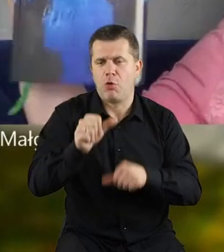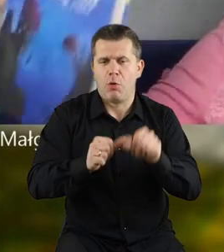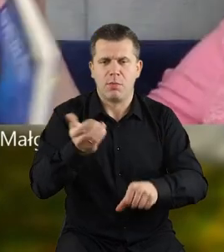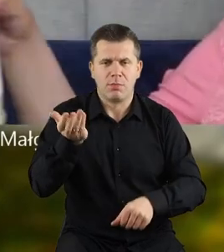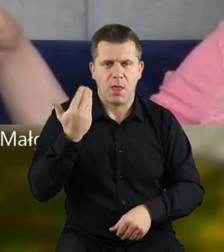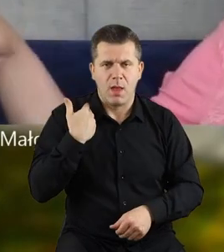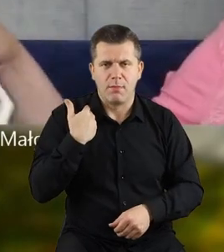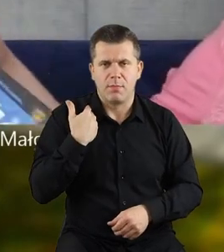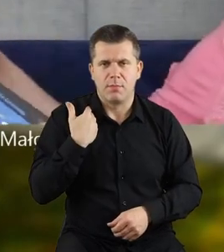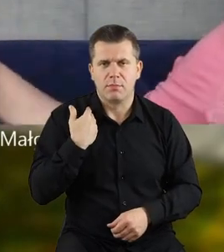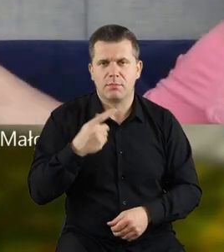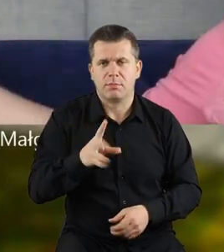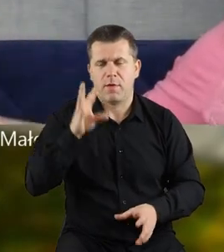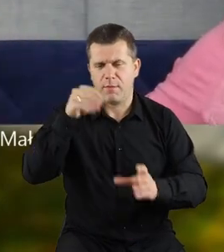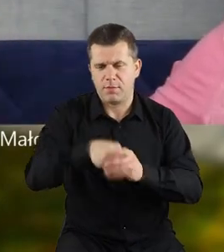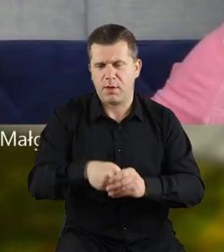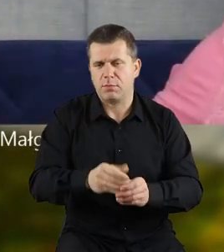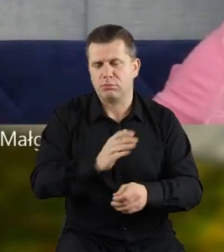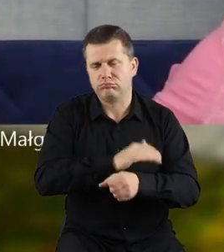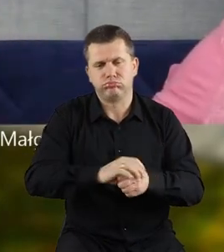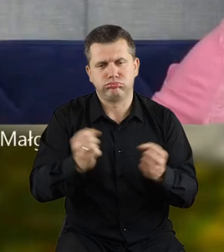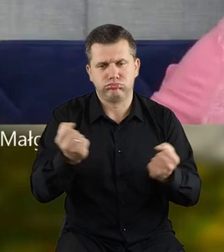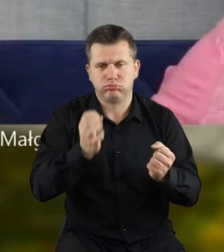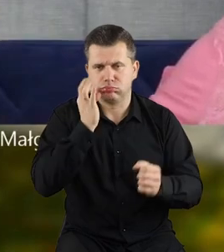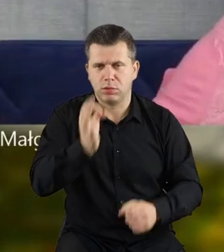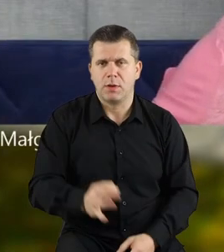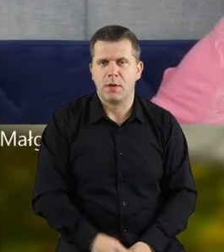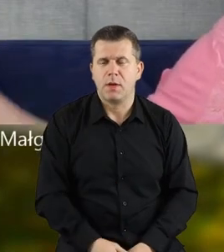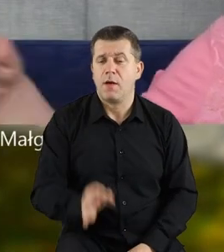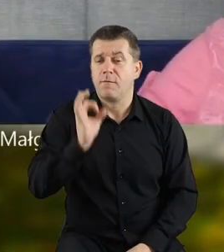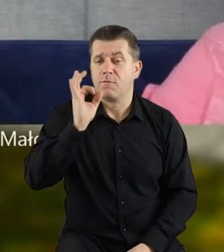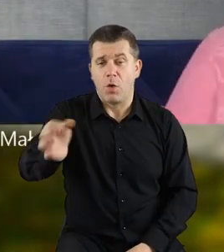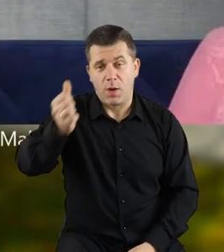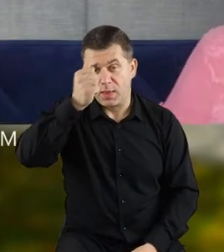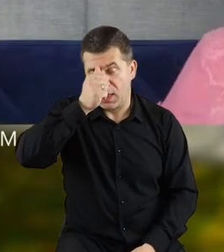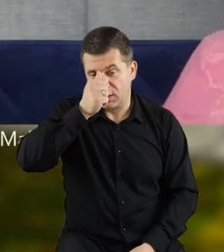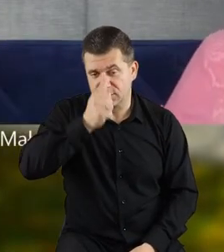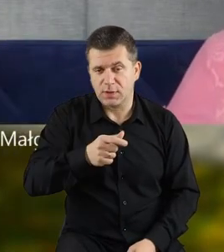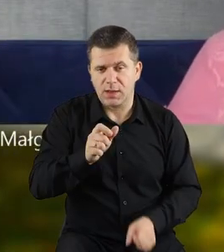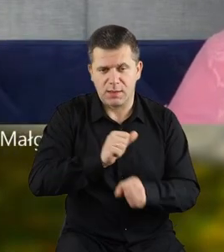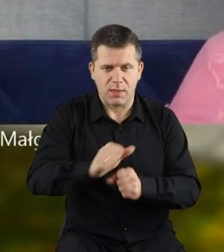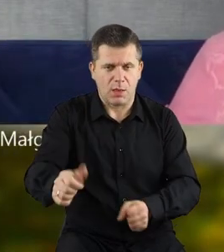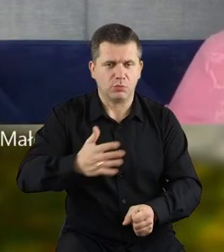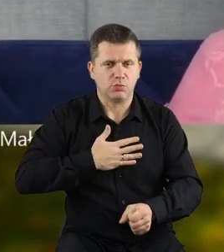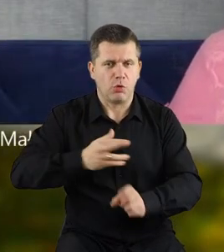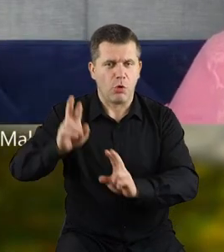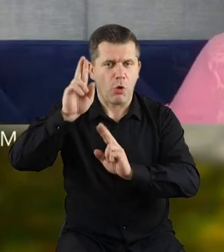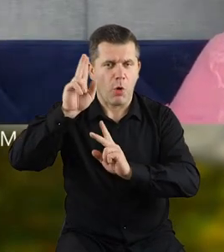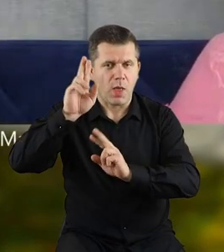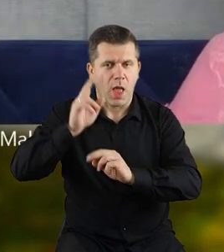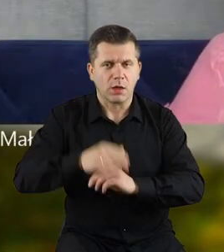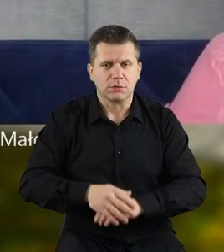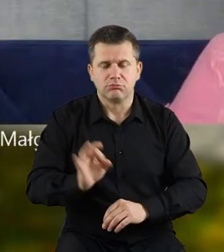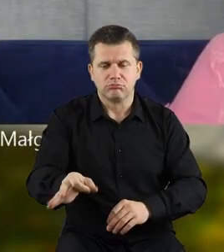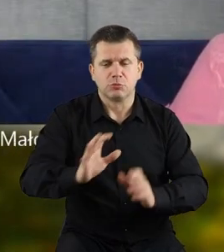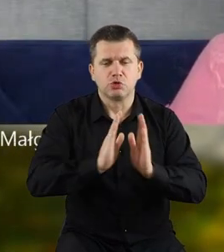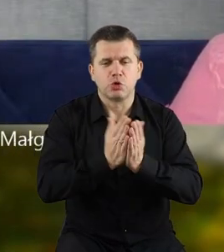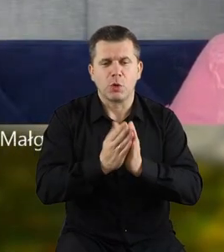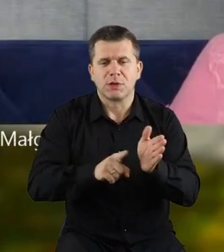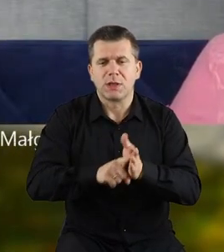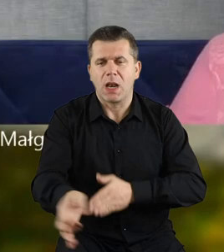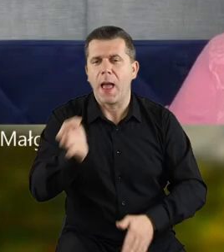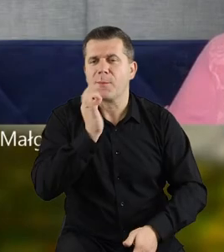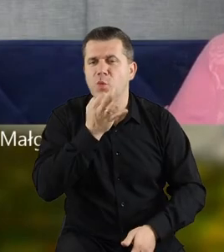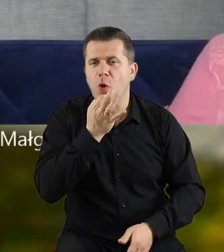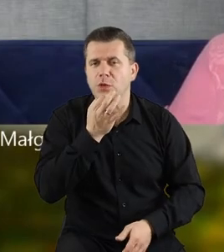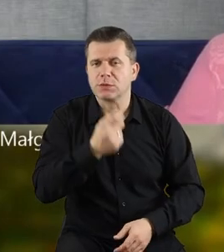roku, a już znalazła się na tej liście. Basiu, twoje nazwisko kojarzy się przede wszystkim z